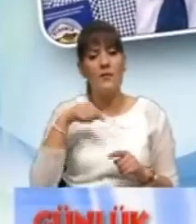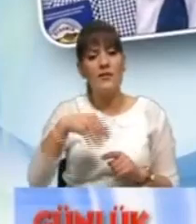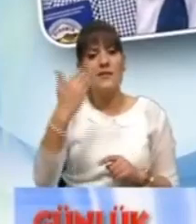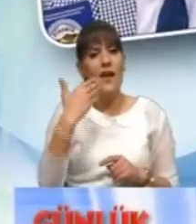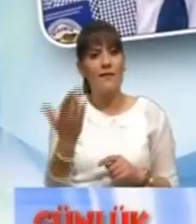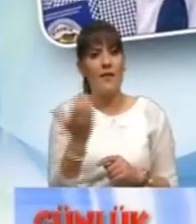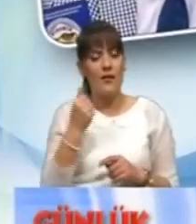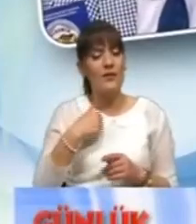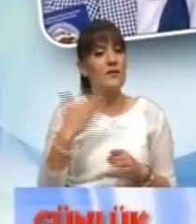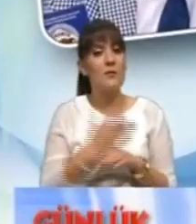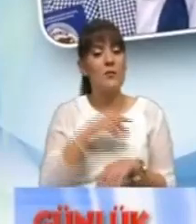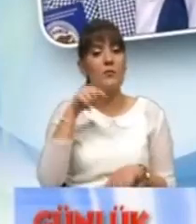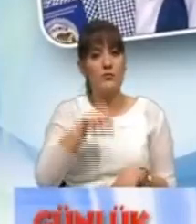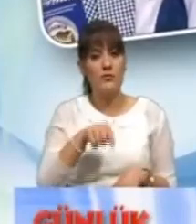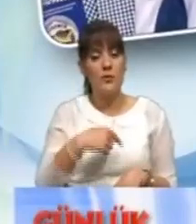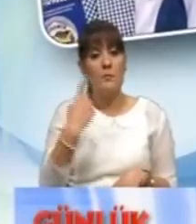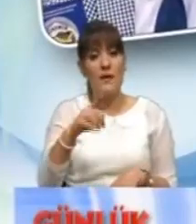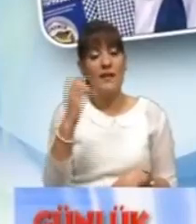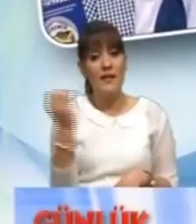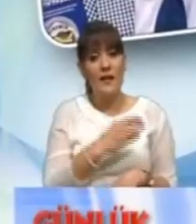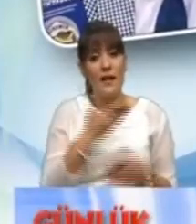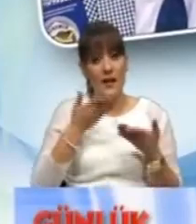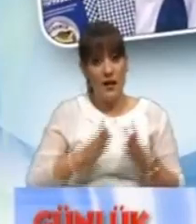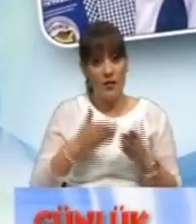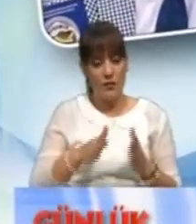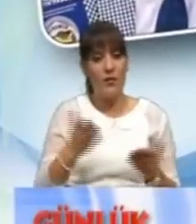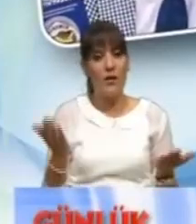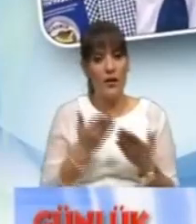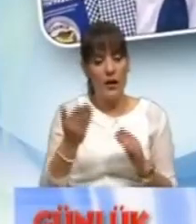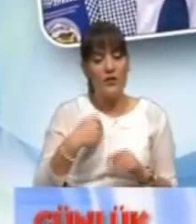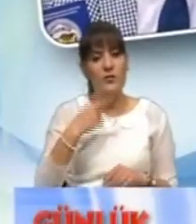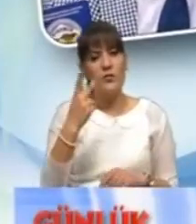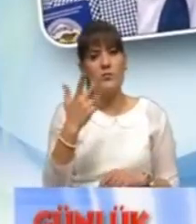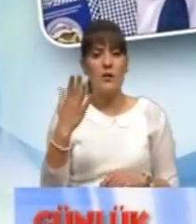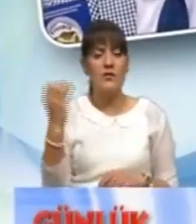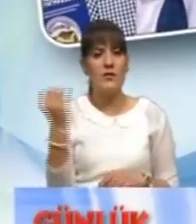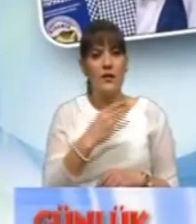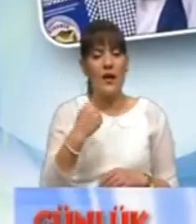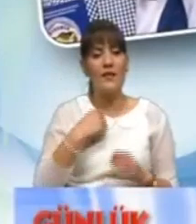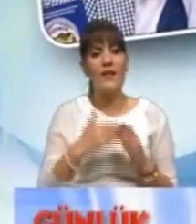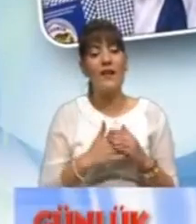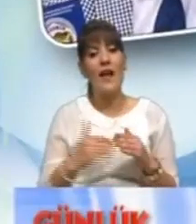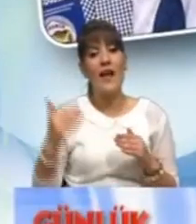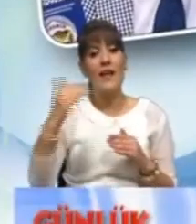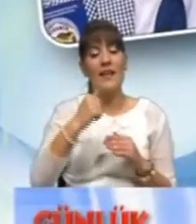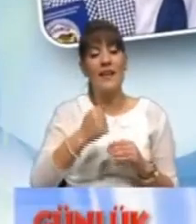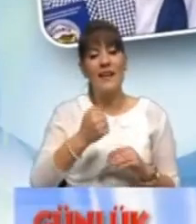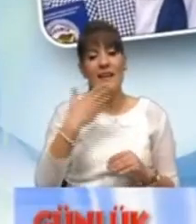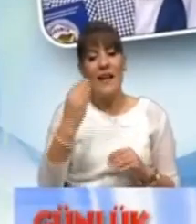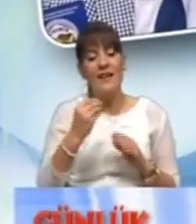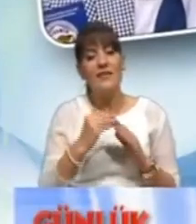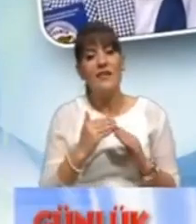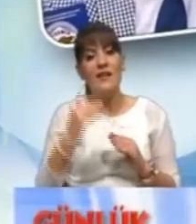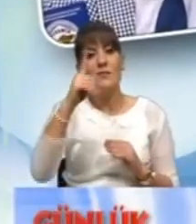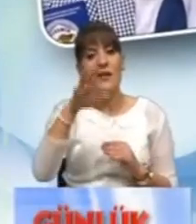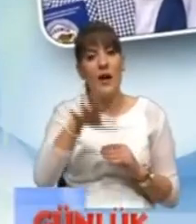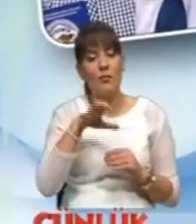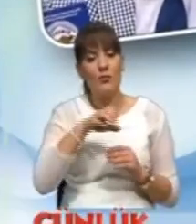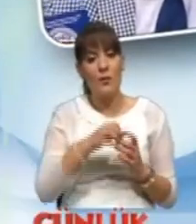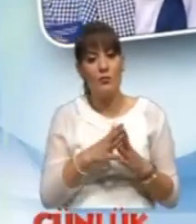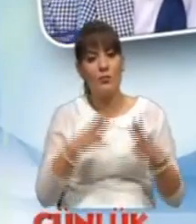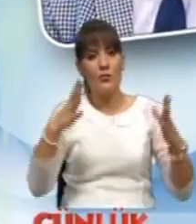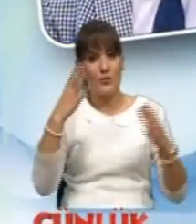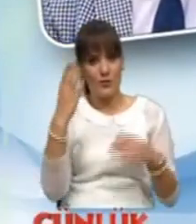bundan zevk alıyoruz. Sebebi şu, 1000 tane yavrunun ancak 3-5 tanesi erginliğe, yani yetişkin bir kaplumbağa